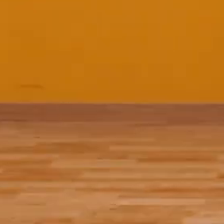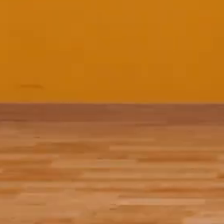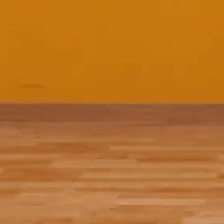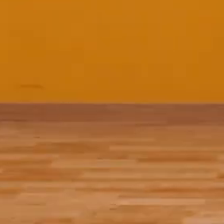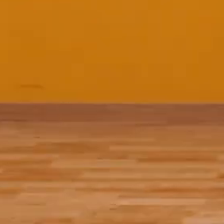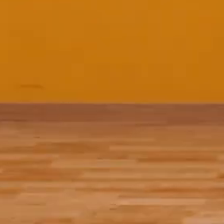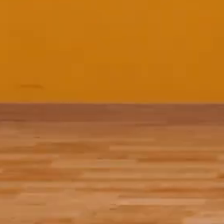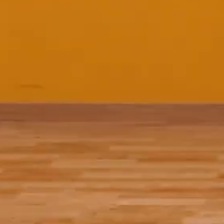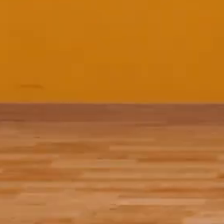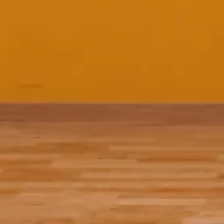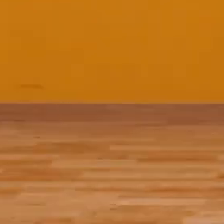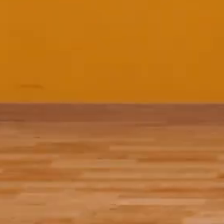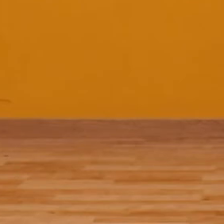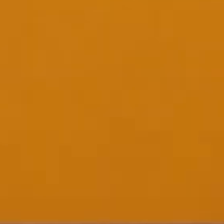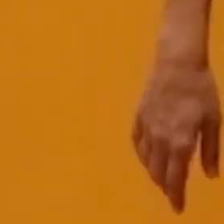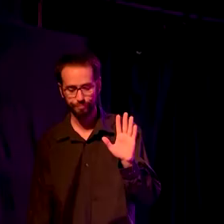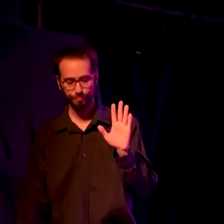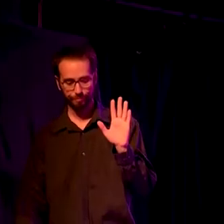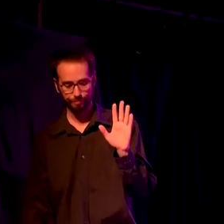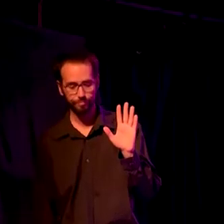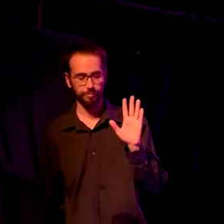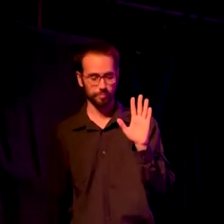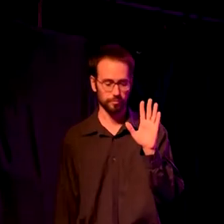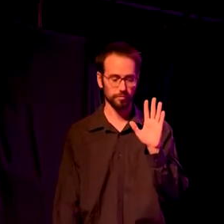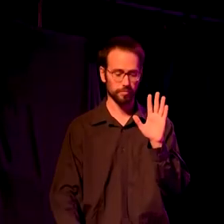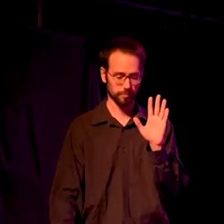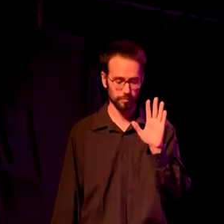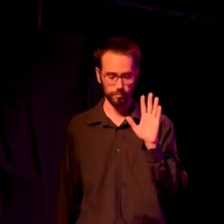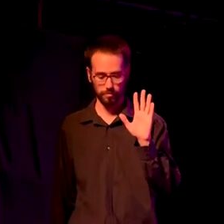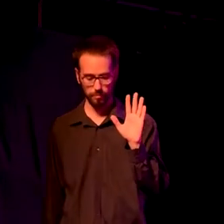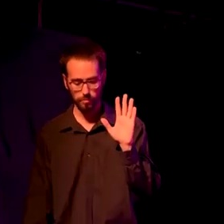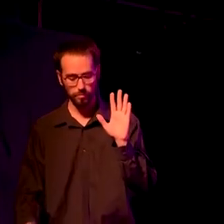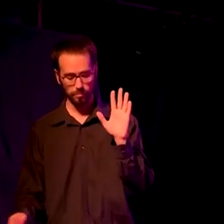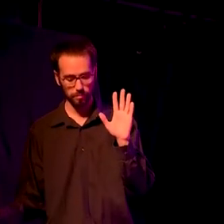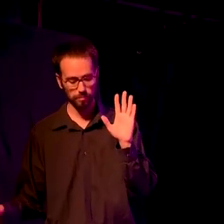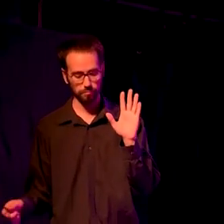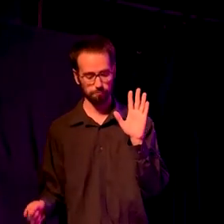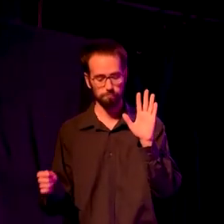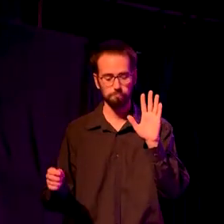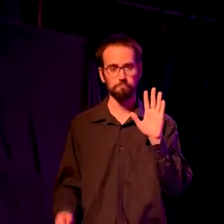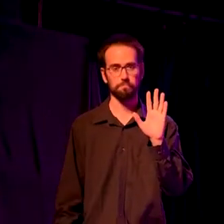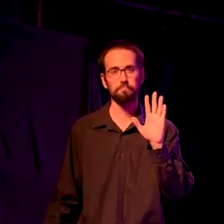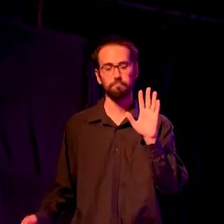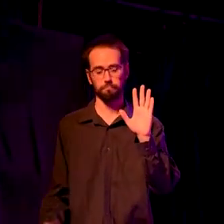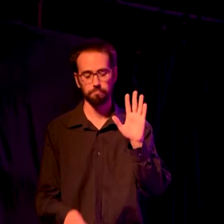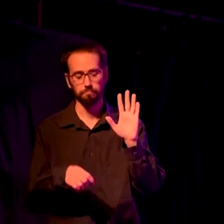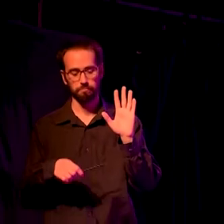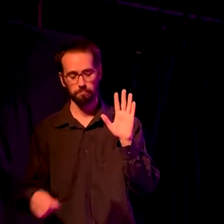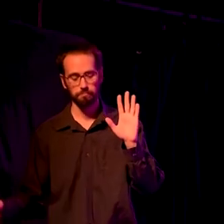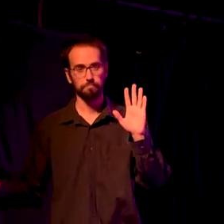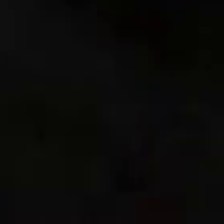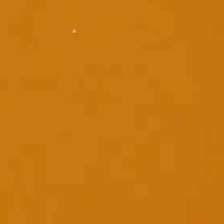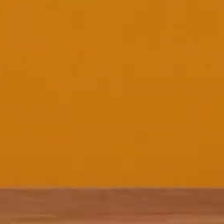tu l'escombra i per mi la caixa d'eines. Vols que juguem al futbol? Sóc jo la capitana. I